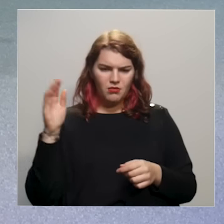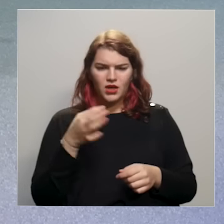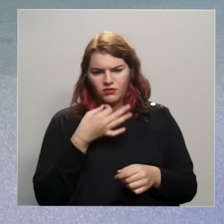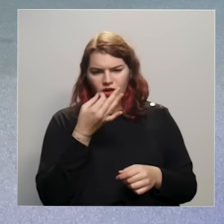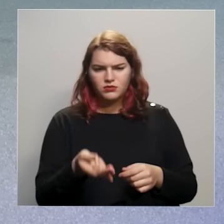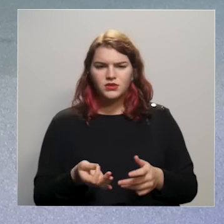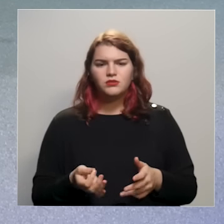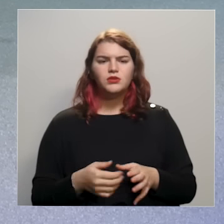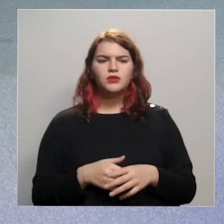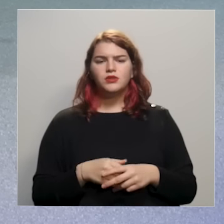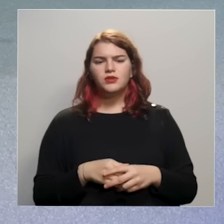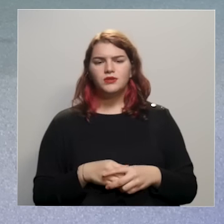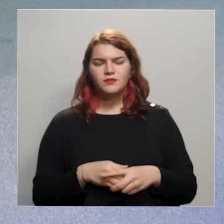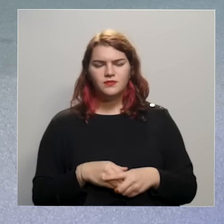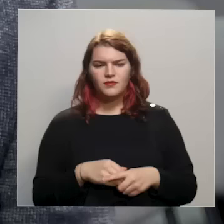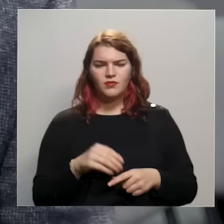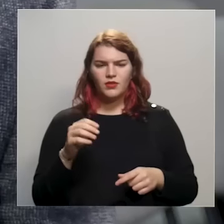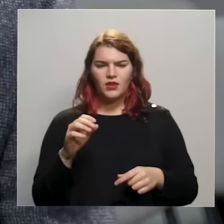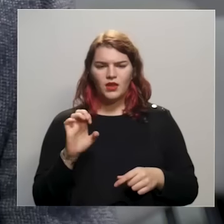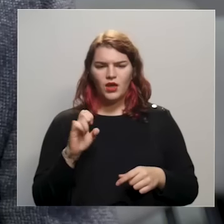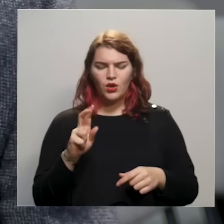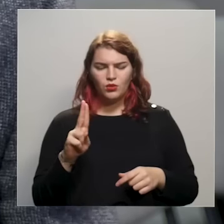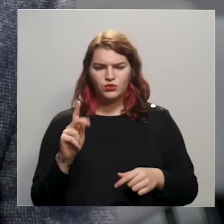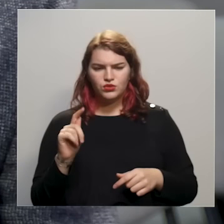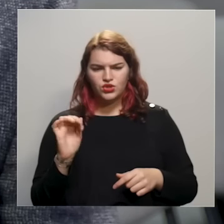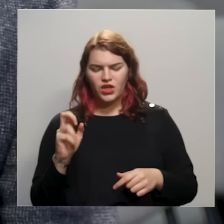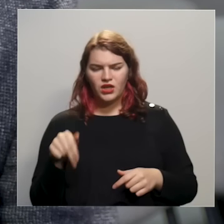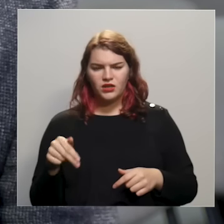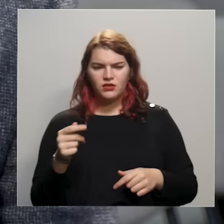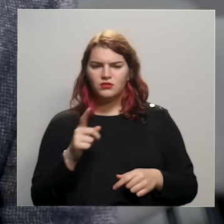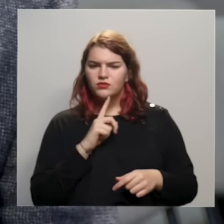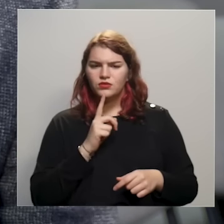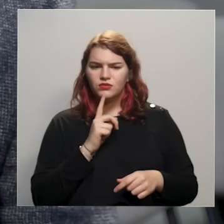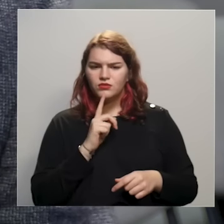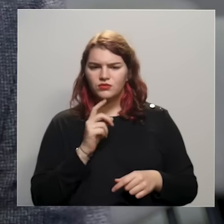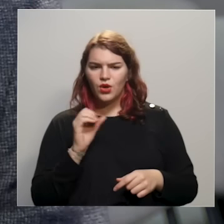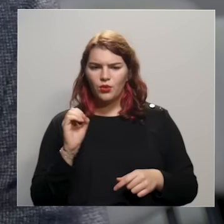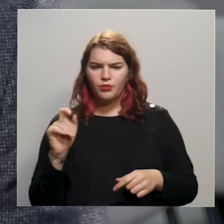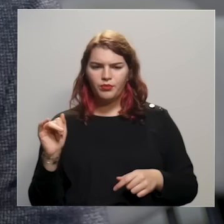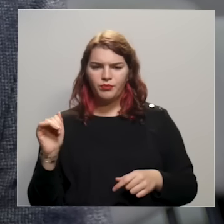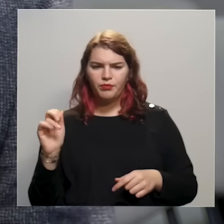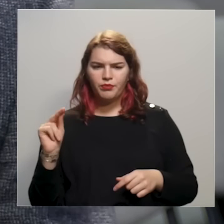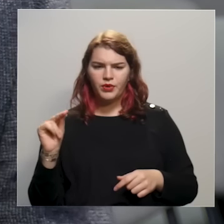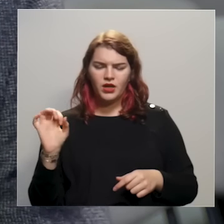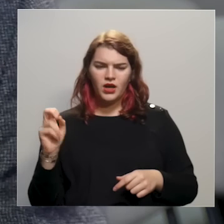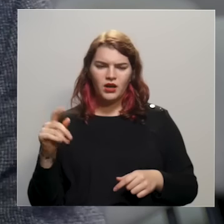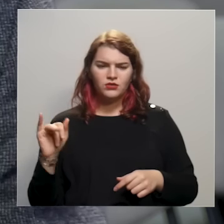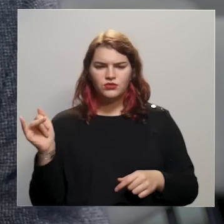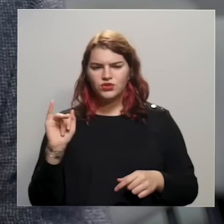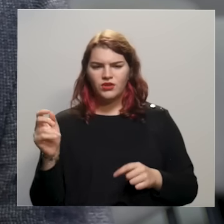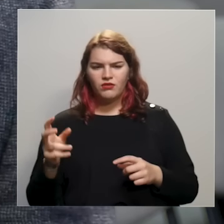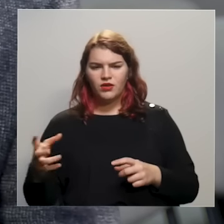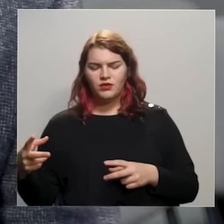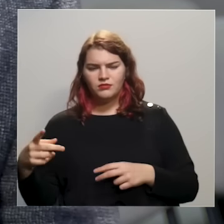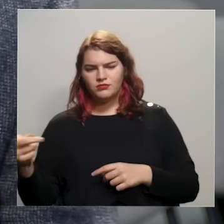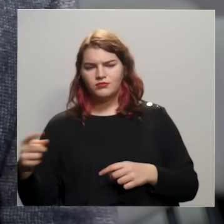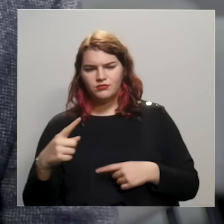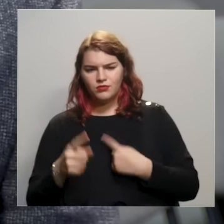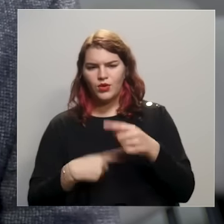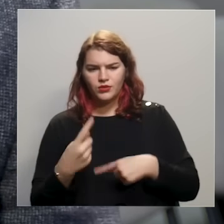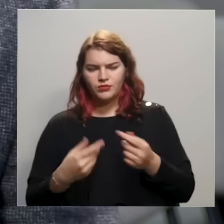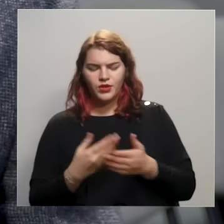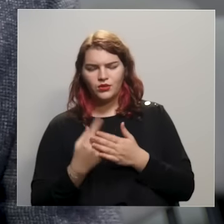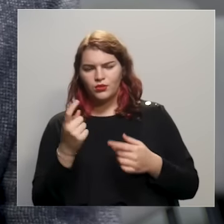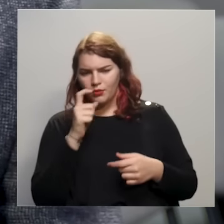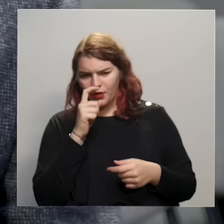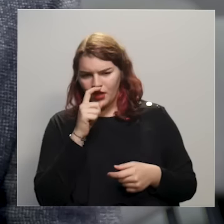spus, Eugen Opreanu, îl cheamă Opreanu pentru că l-a înfiat cineva din neamul nostru ca să aibă un